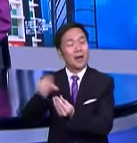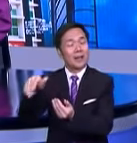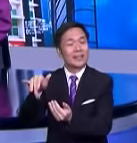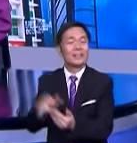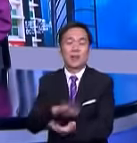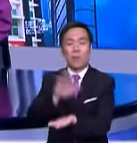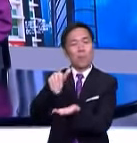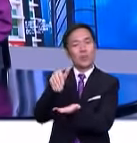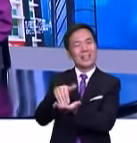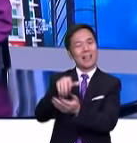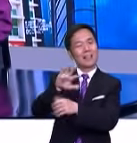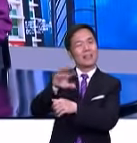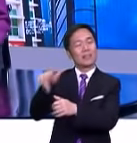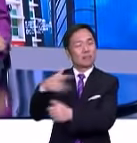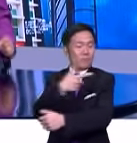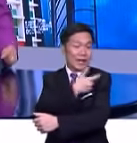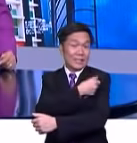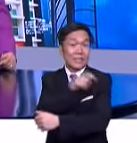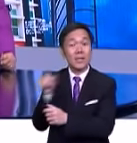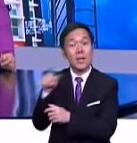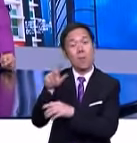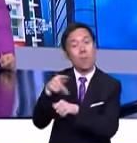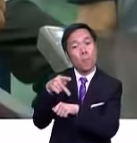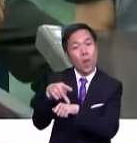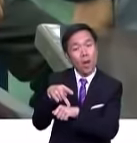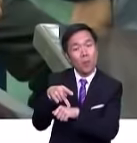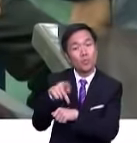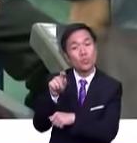COVID-19 di Pulau Tubah.